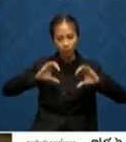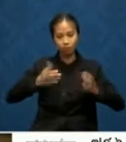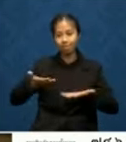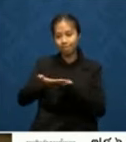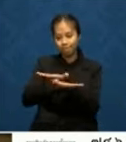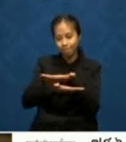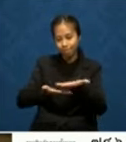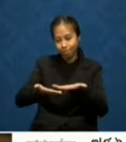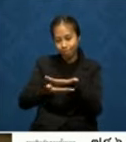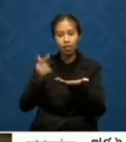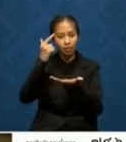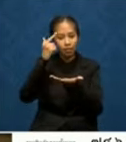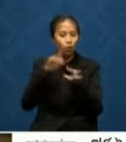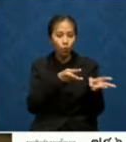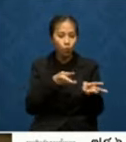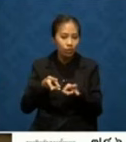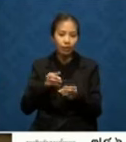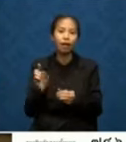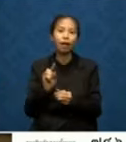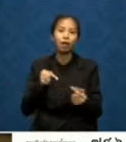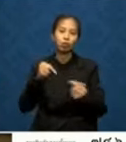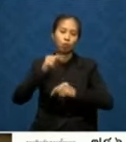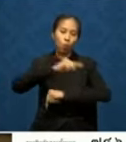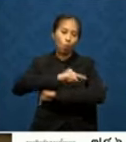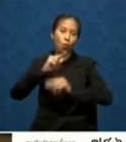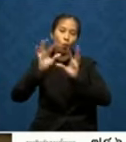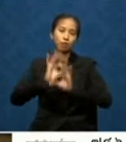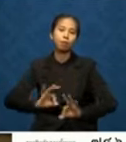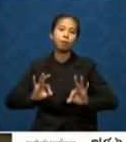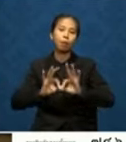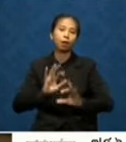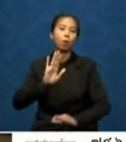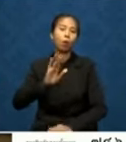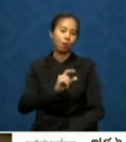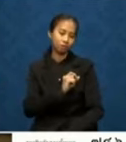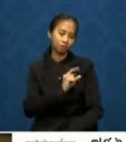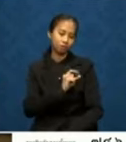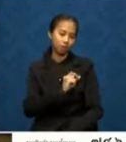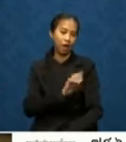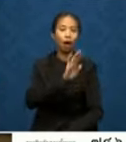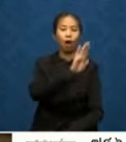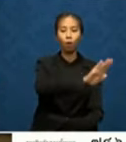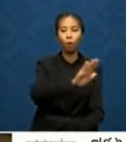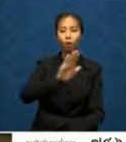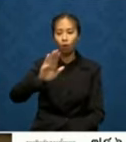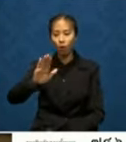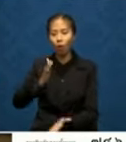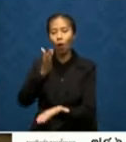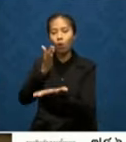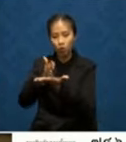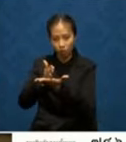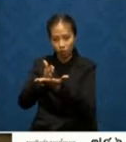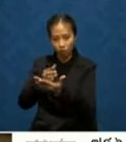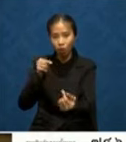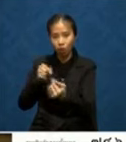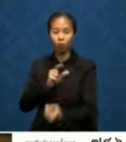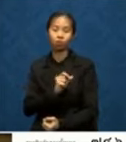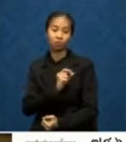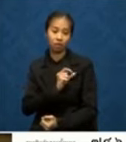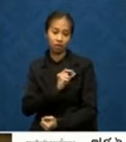ความเป็นไปได้ที่ให้วันสำคัญทางศาสนาของแต่ละศาสนาเป็นวันหยุดราชการของผู้ที่นับถือศาสน